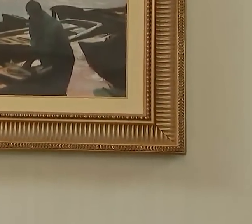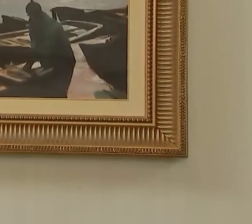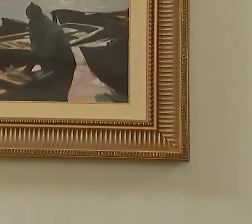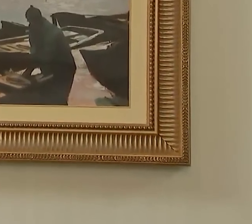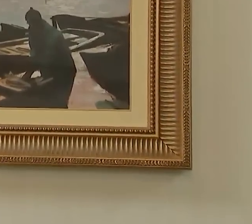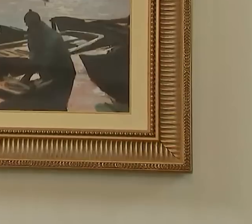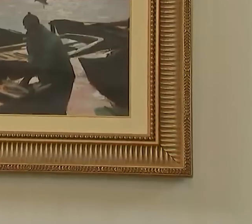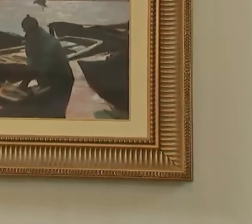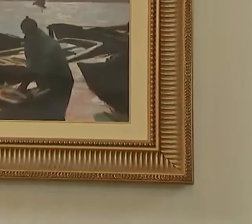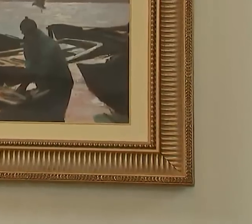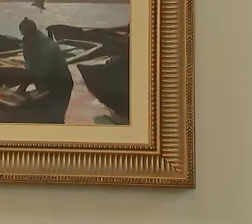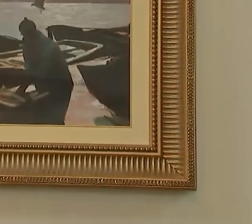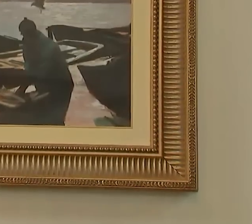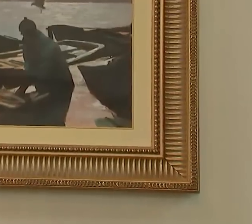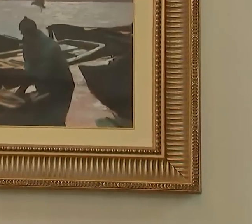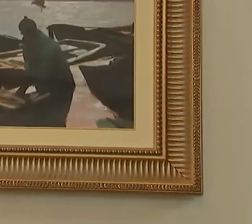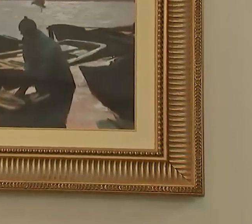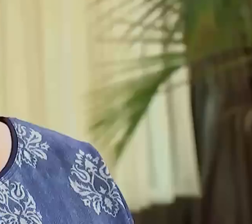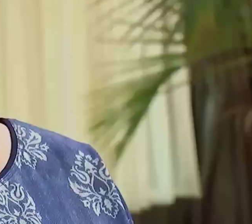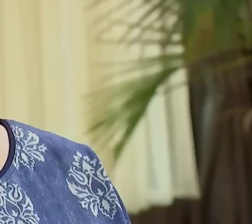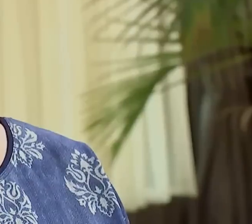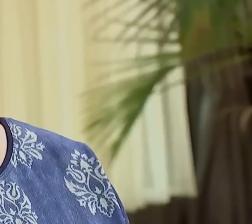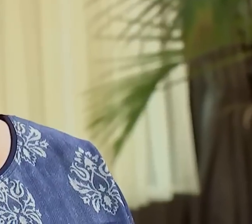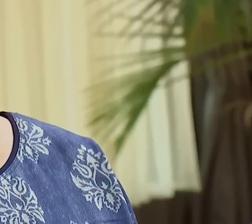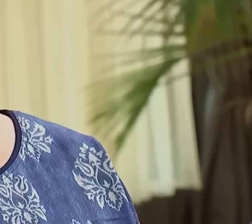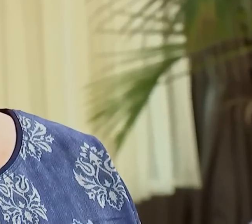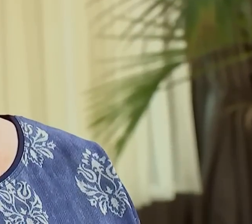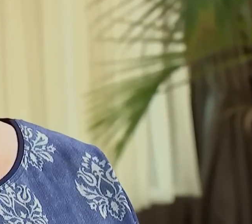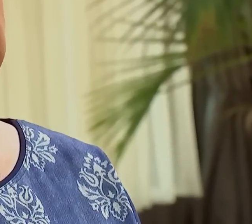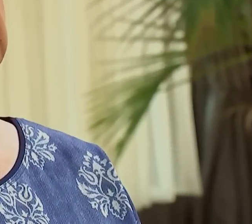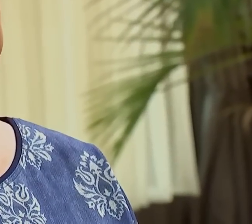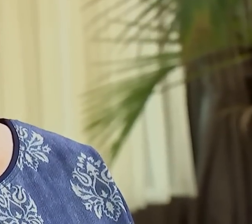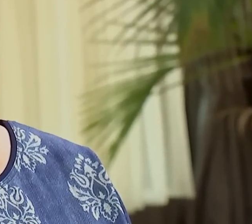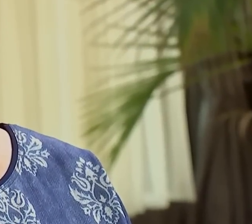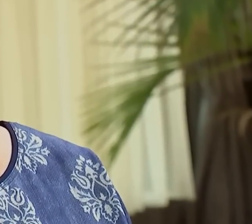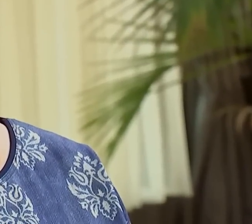çizilmiş ama detayları çok silik. Müzeyen tabloya beğenmiş gibi bakıyor.